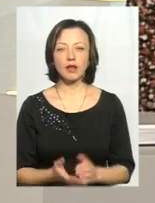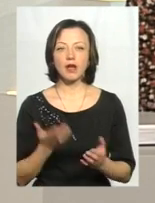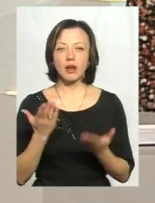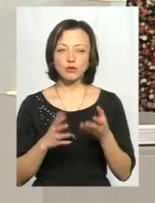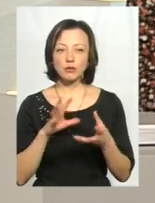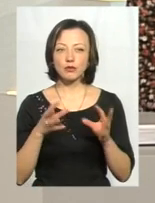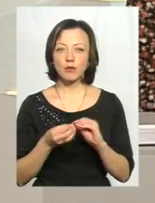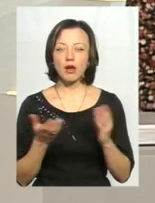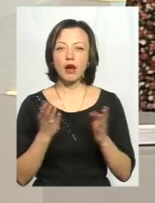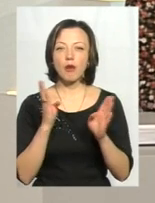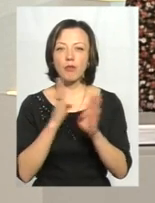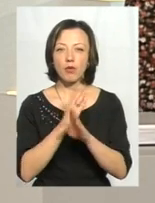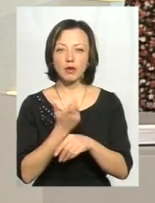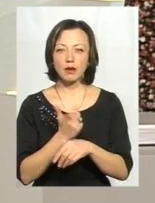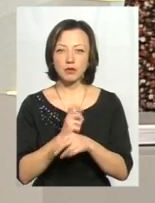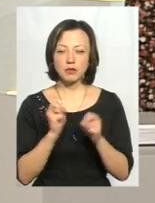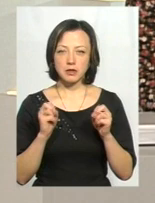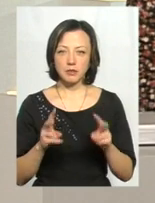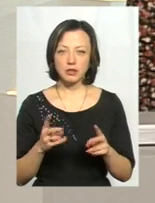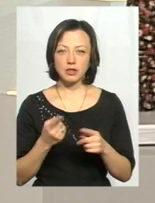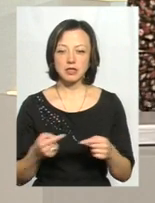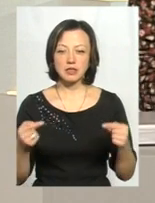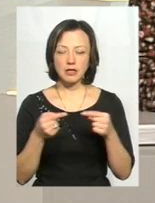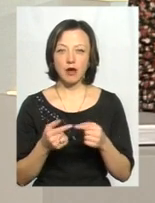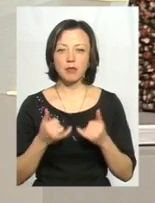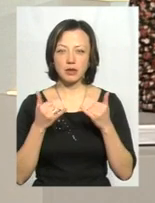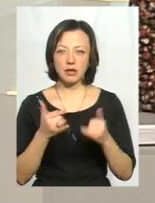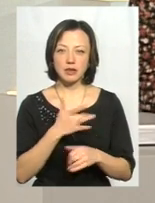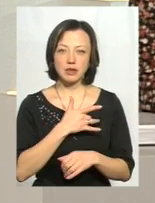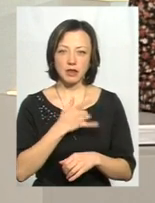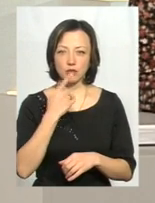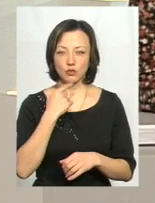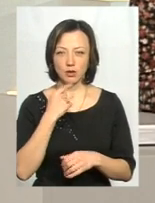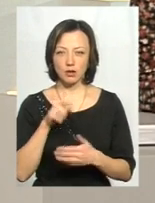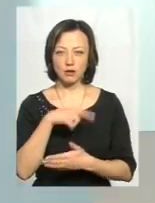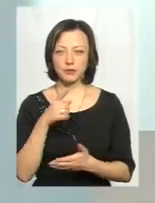підсумуємо, яка погода найбільш небезпечна саме для серця та судин?